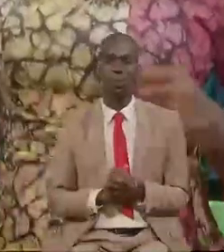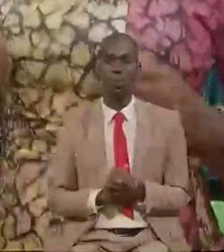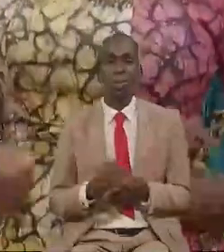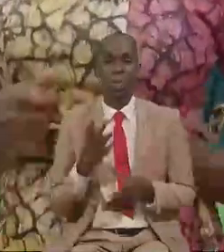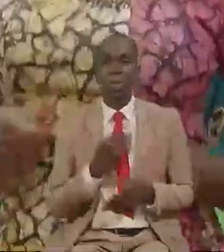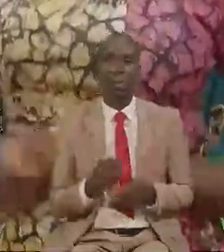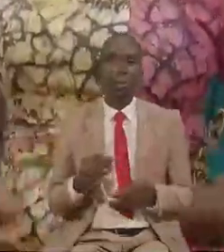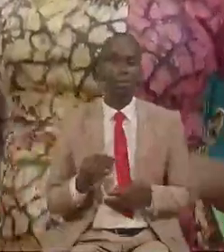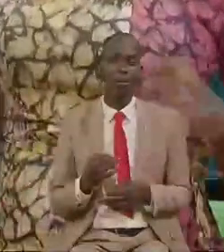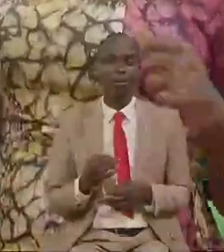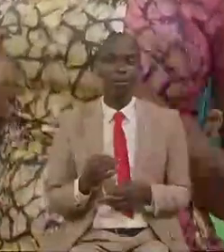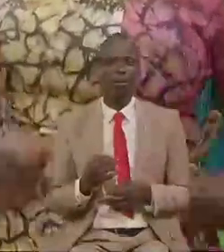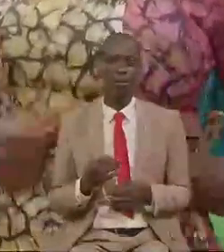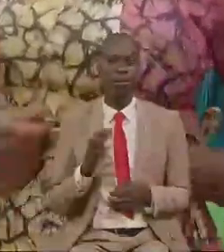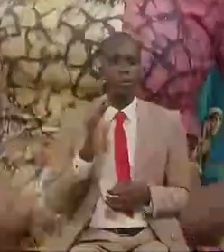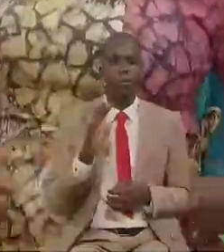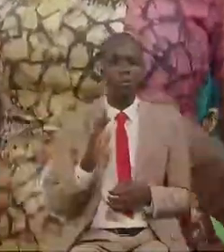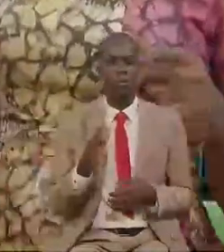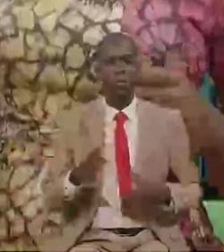Et ta vie est dribblée par-ci, par-là,